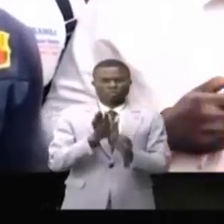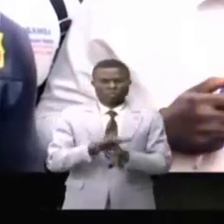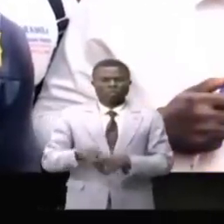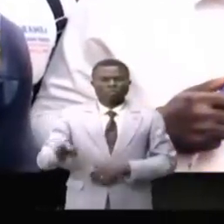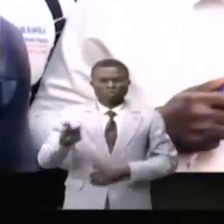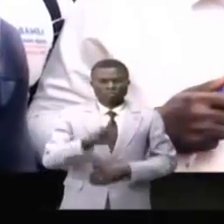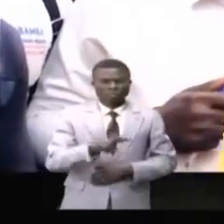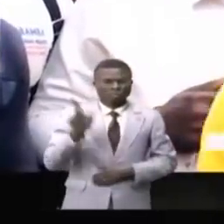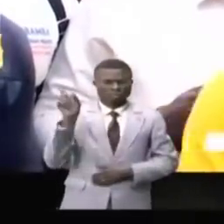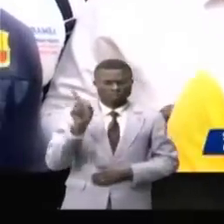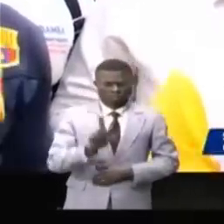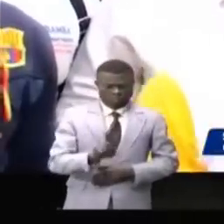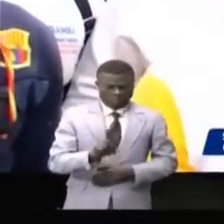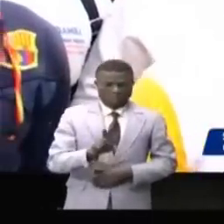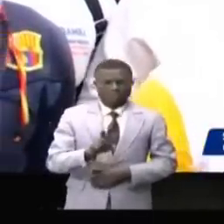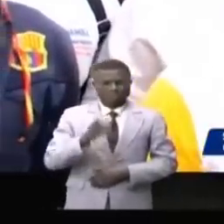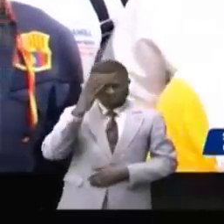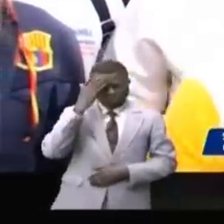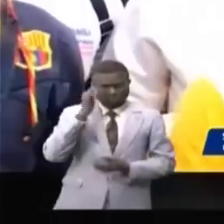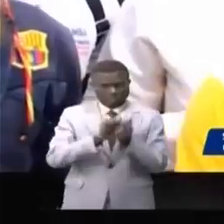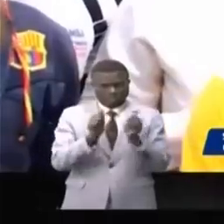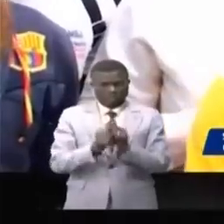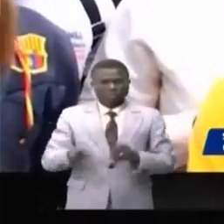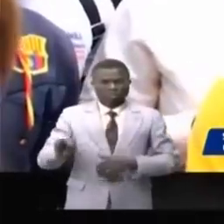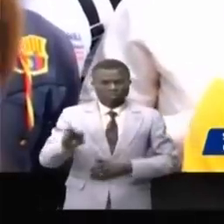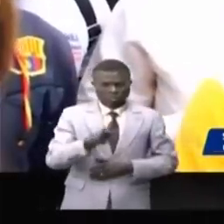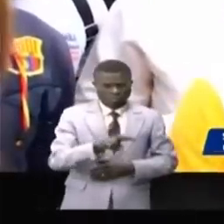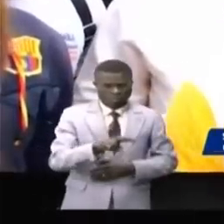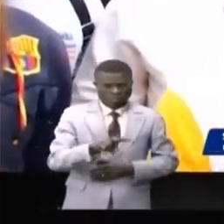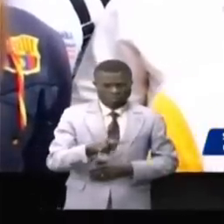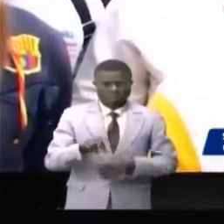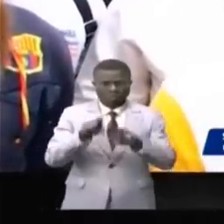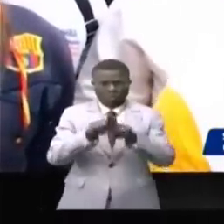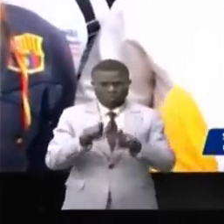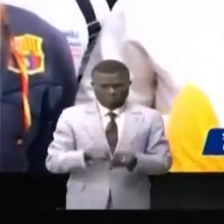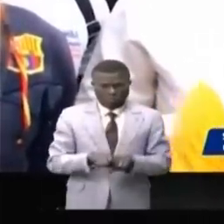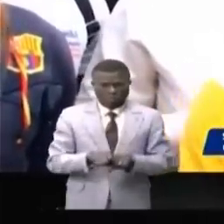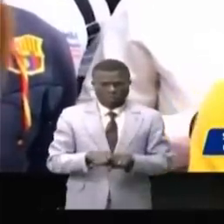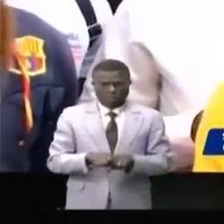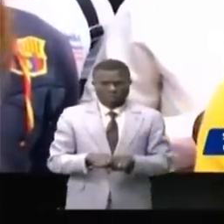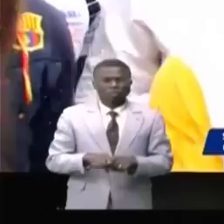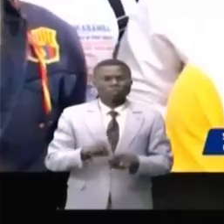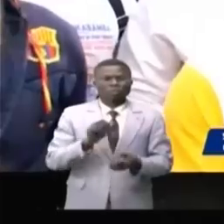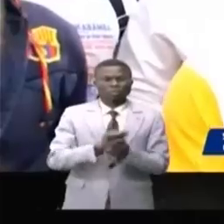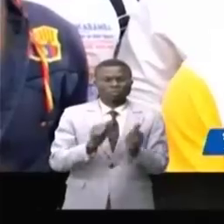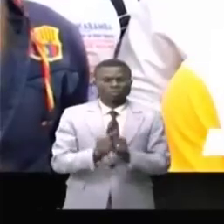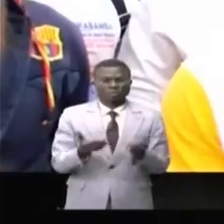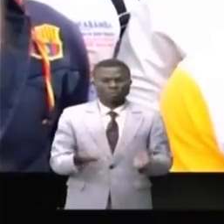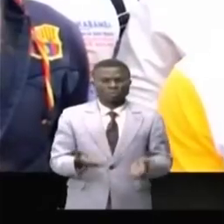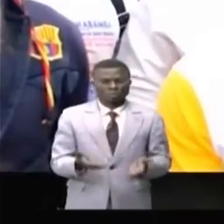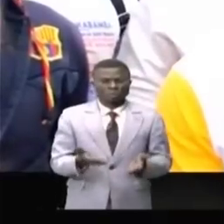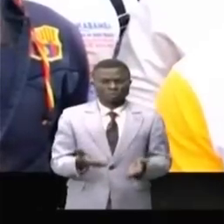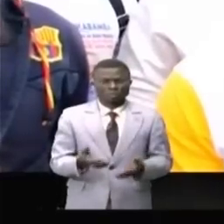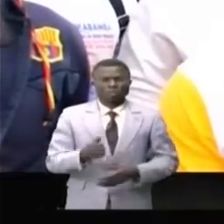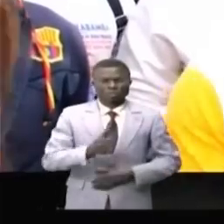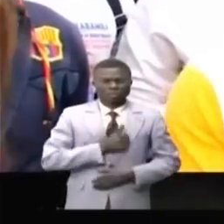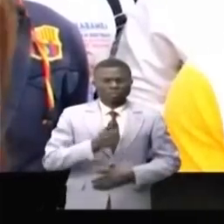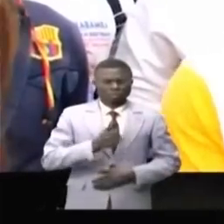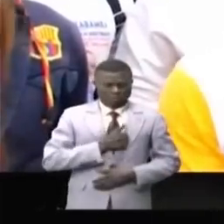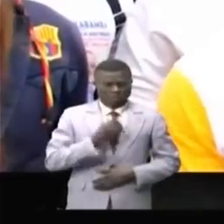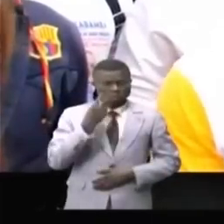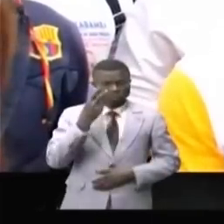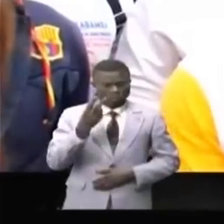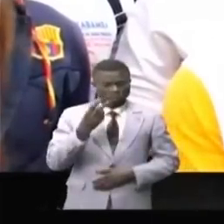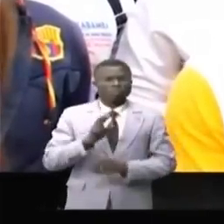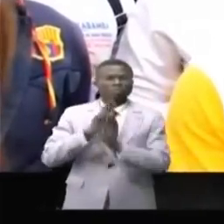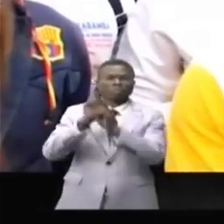venir palper la situation au niveau de la base, question de faire une mise à jour. Je ne suis pas un vendeur d'illusions, je